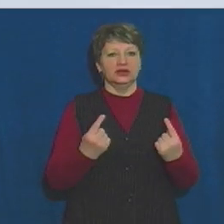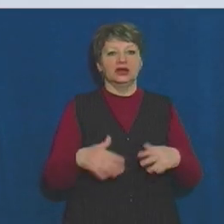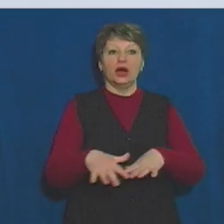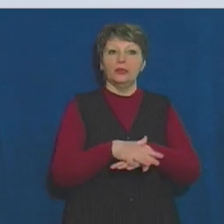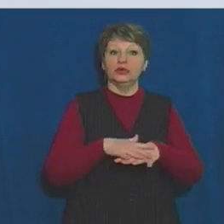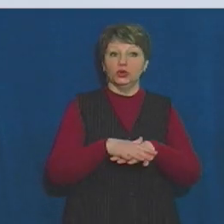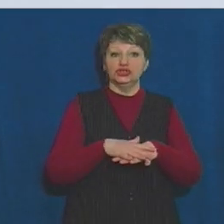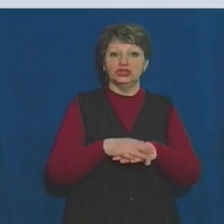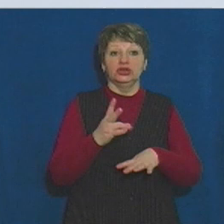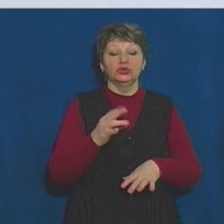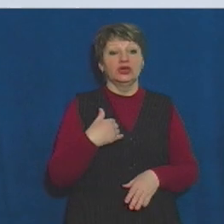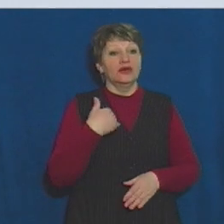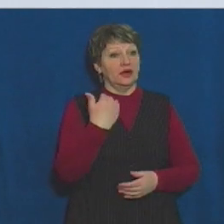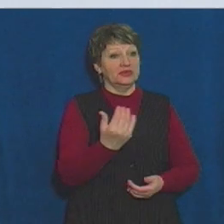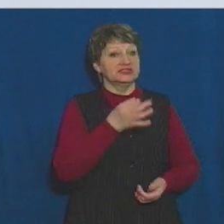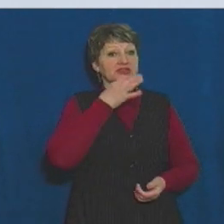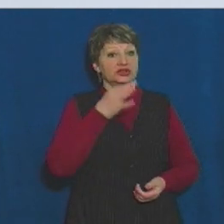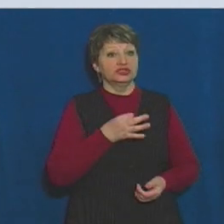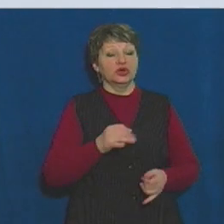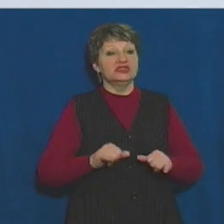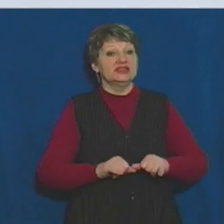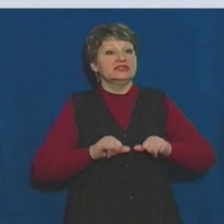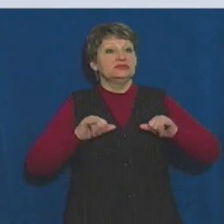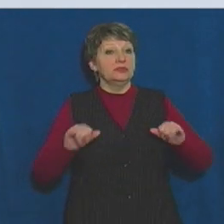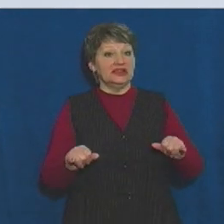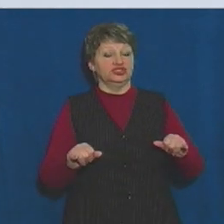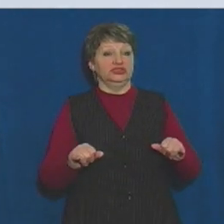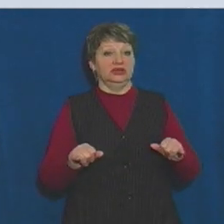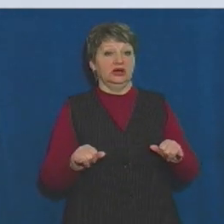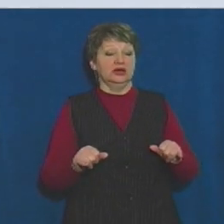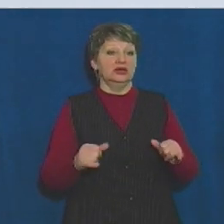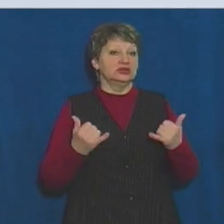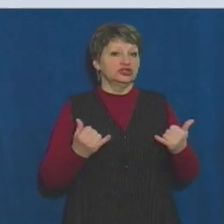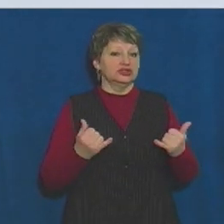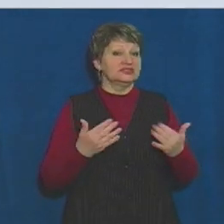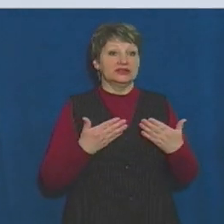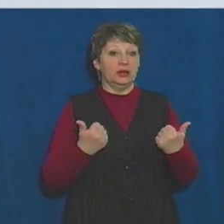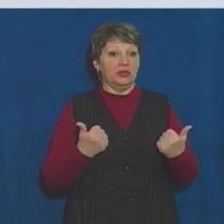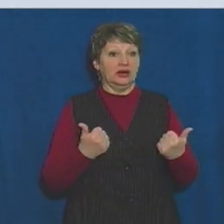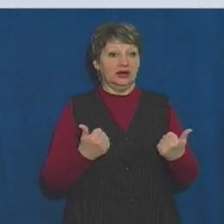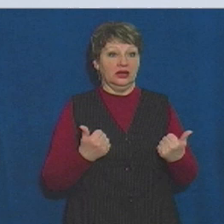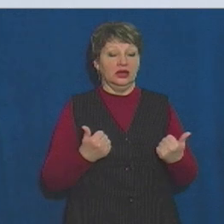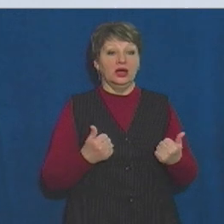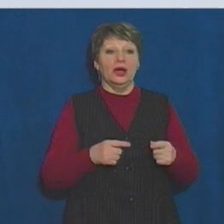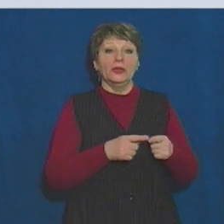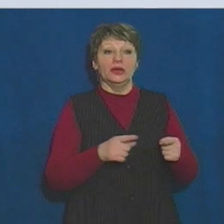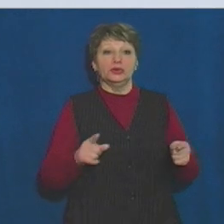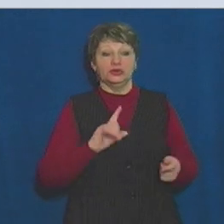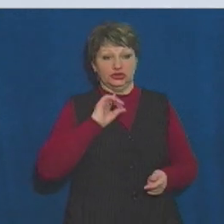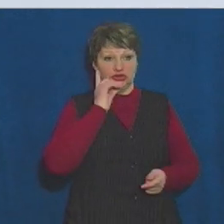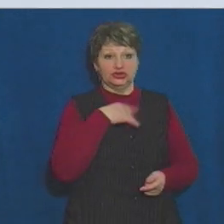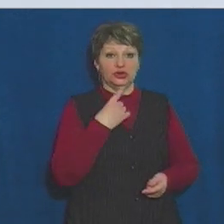що динаміки як такої збільшення особливо немає. У нас динаміка більше на протязі року.